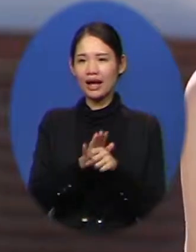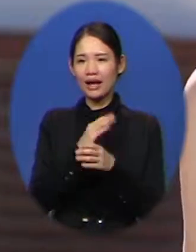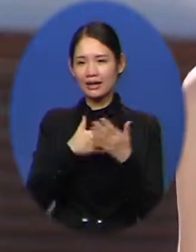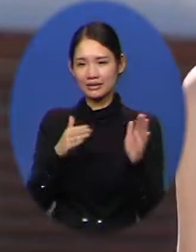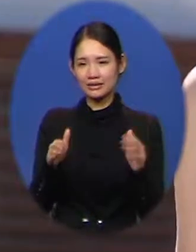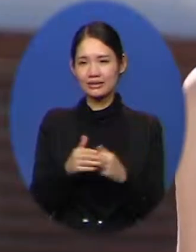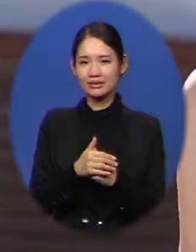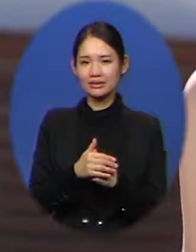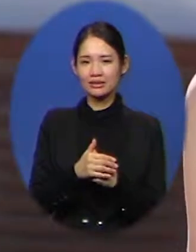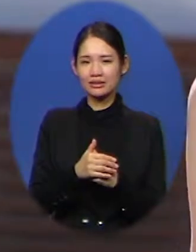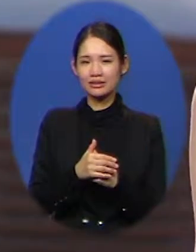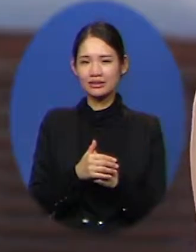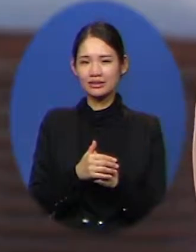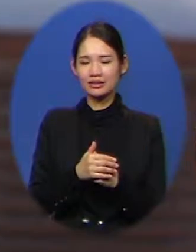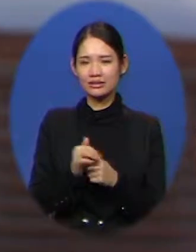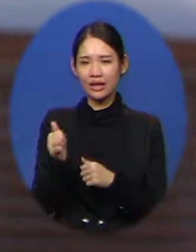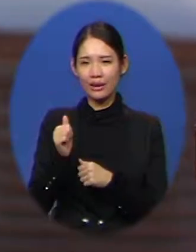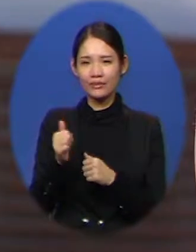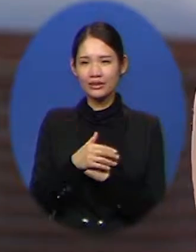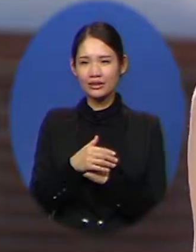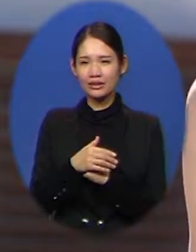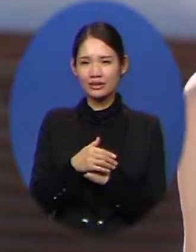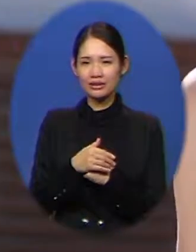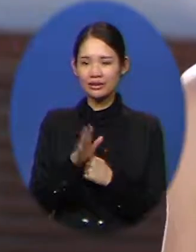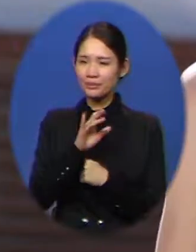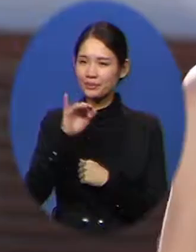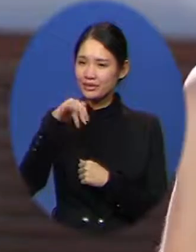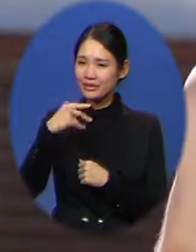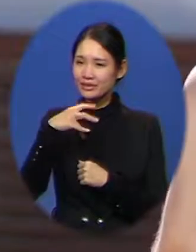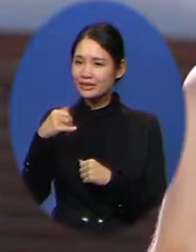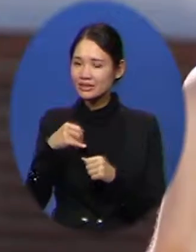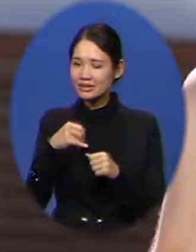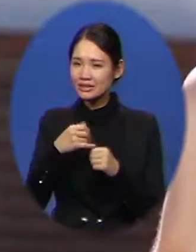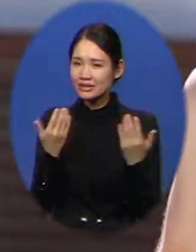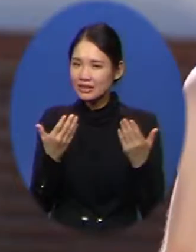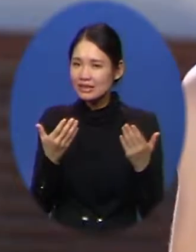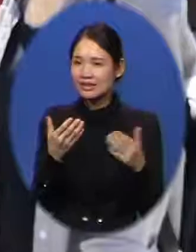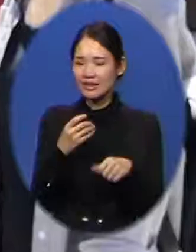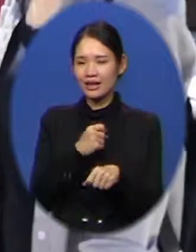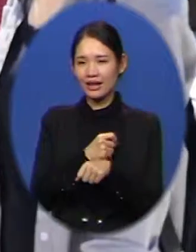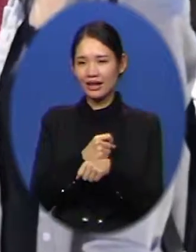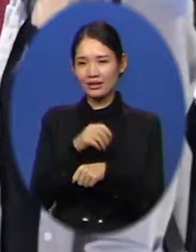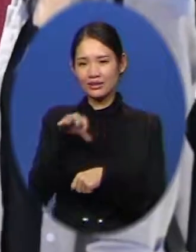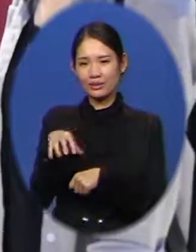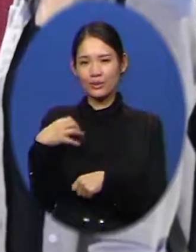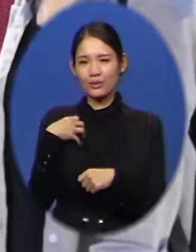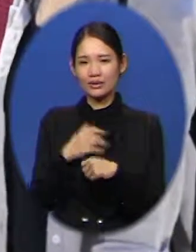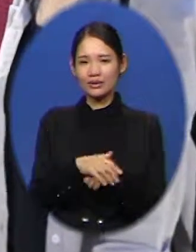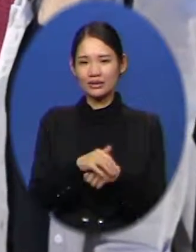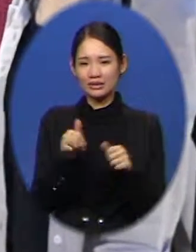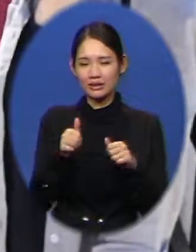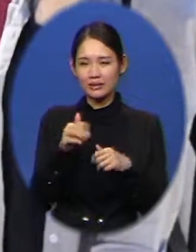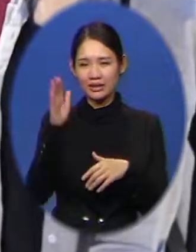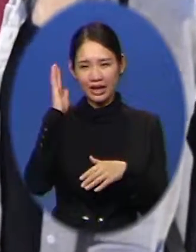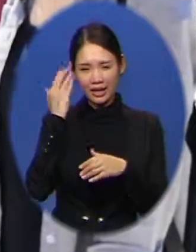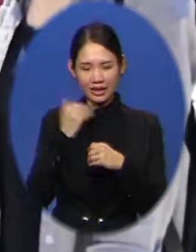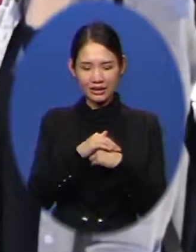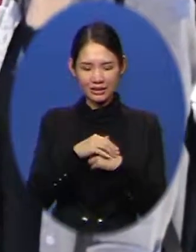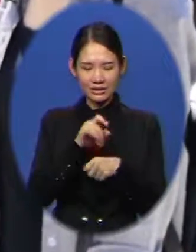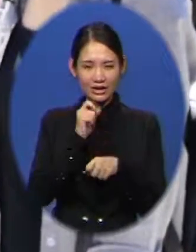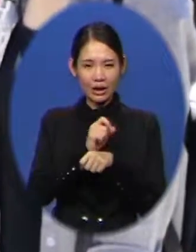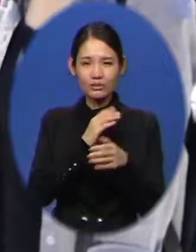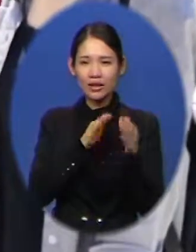얘기하면 남자들이 비즈니스 공간이라고 해야 되나요? 지금은 남자들이 이제 가서 이제 뭐 사무실에서 일을 하지만 옛날에는 그렇지